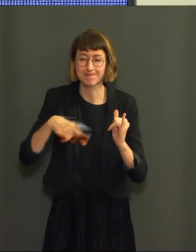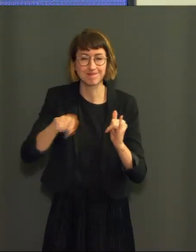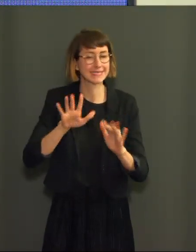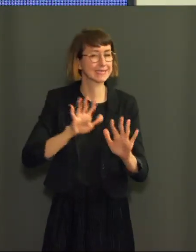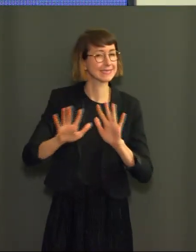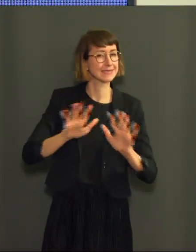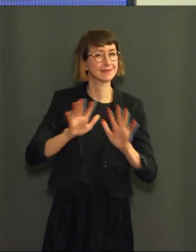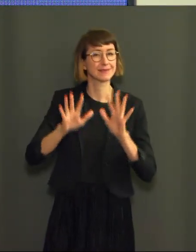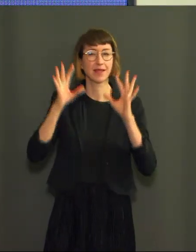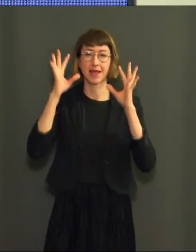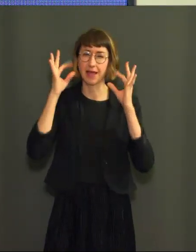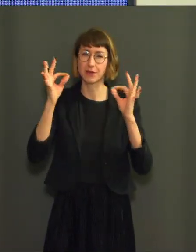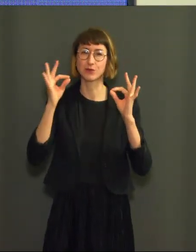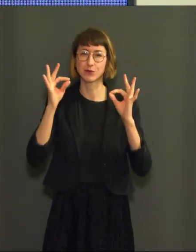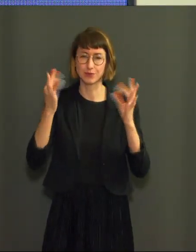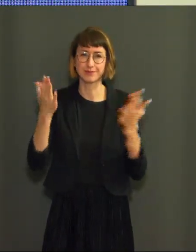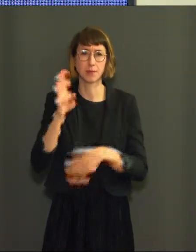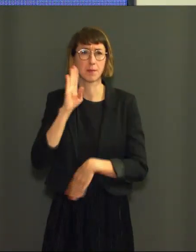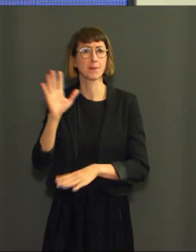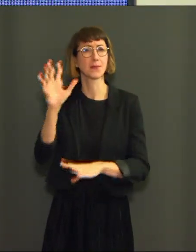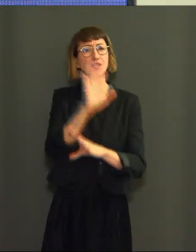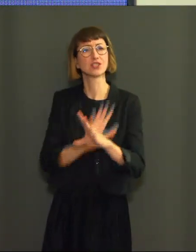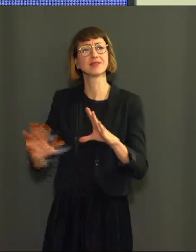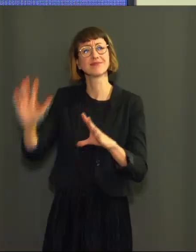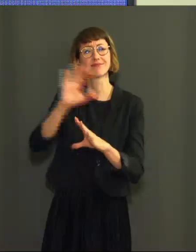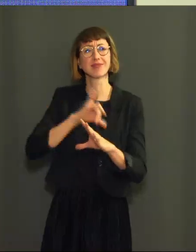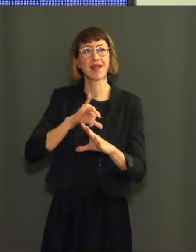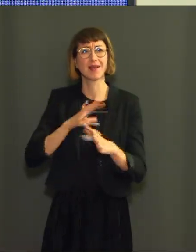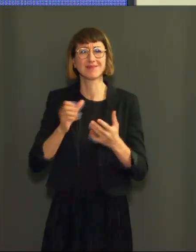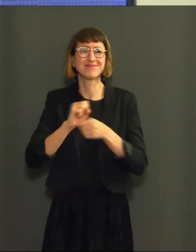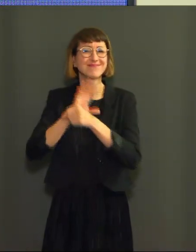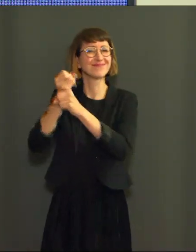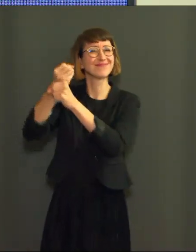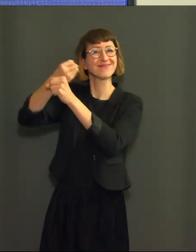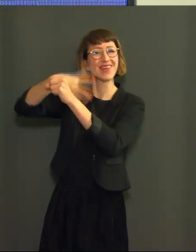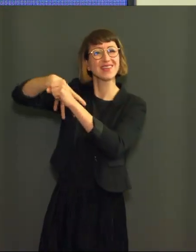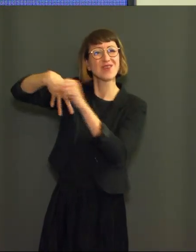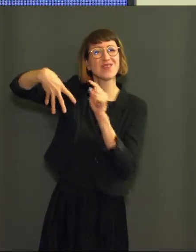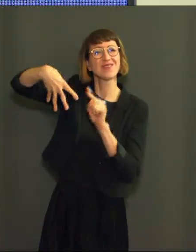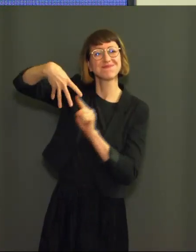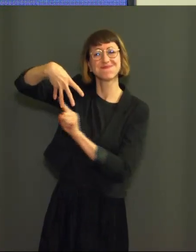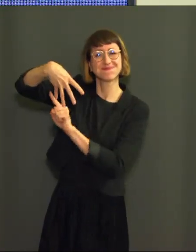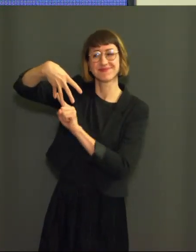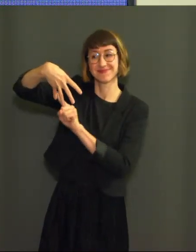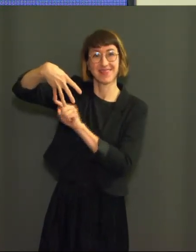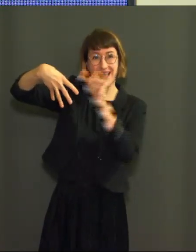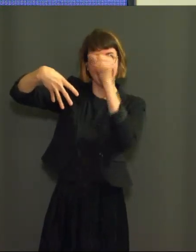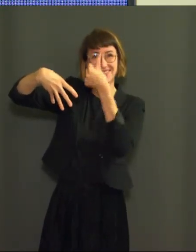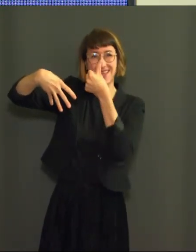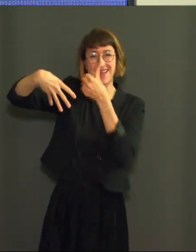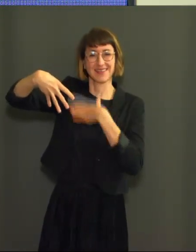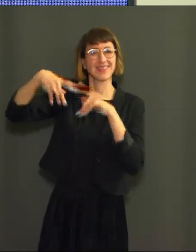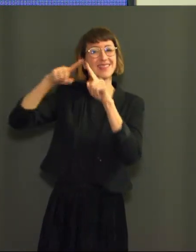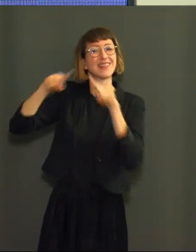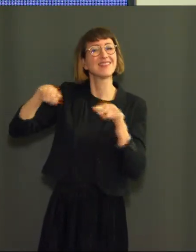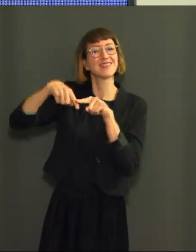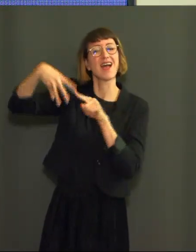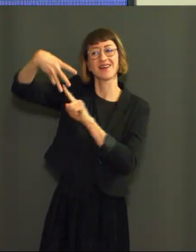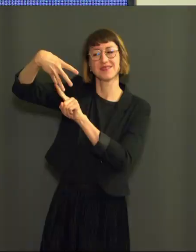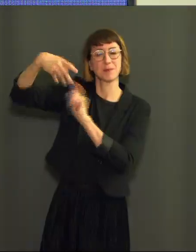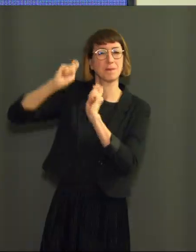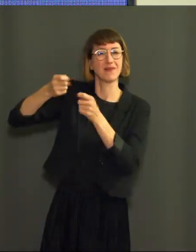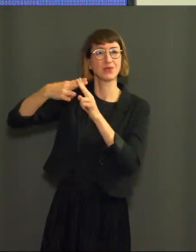le variant indien, maintenant nommé Delta, est en progression. Ce variant est plus contagieux que le variant dit